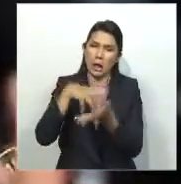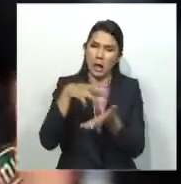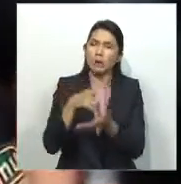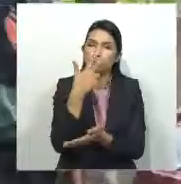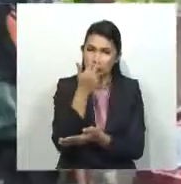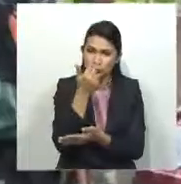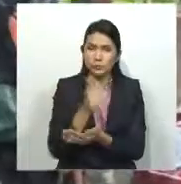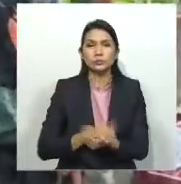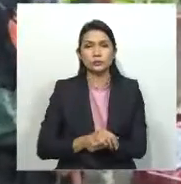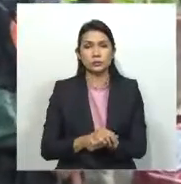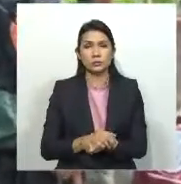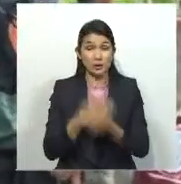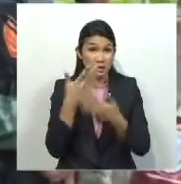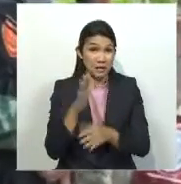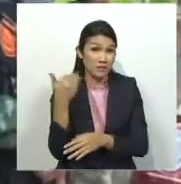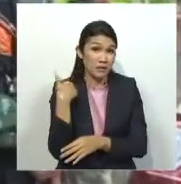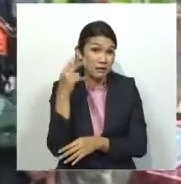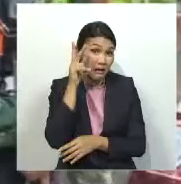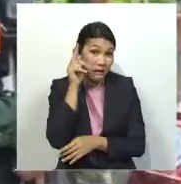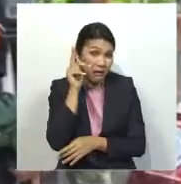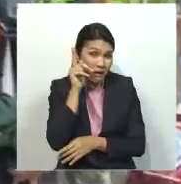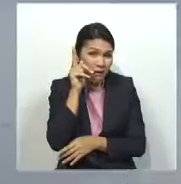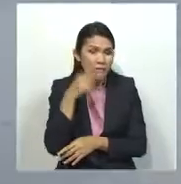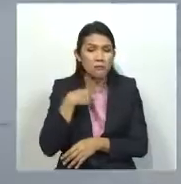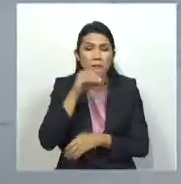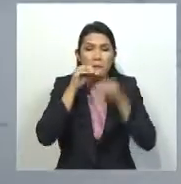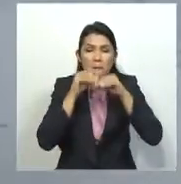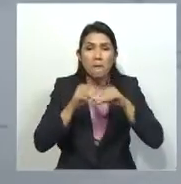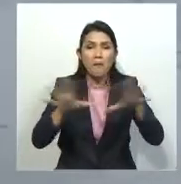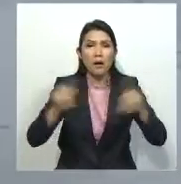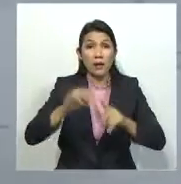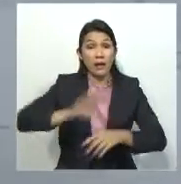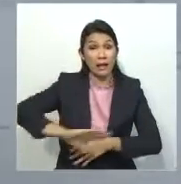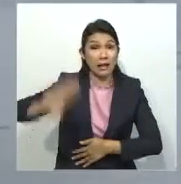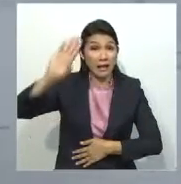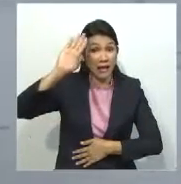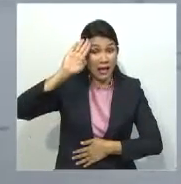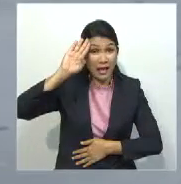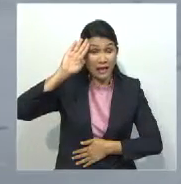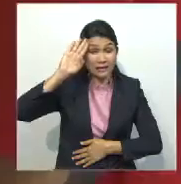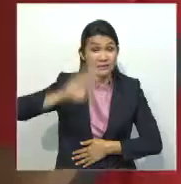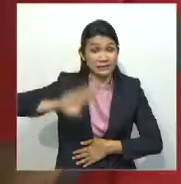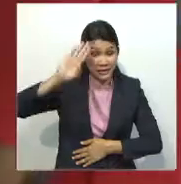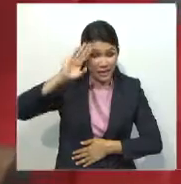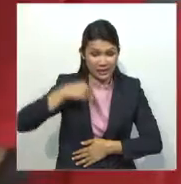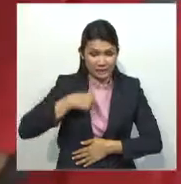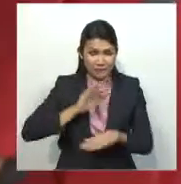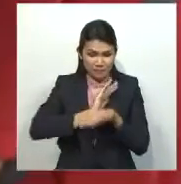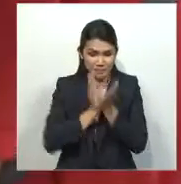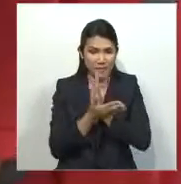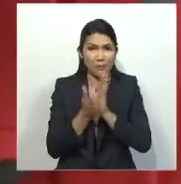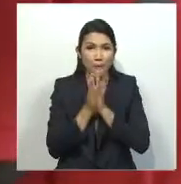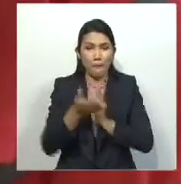ค่ะส่วนที่มีกระแสข่าวว่าได้มีการสั่งการให้ทหารบวชเป็นพระเพื่อประจำวัดในพื้นที่3จังหวัดชายแดน